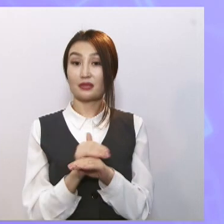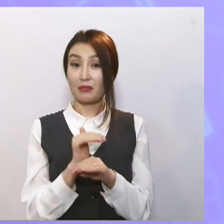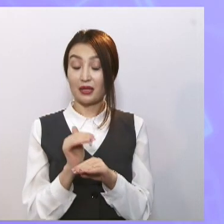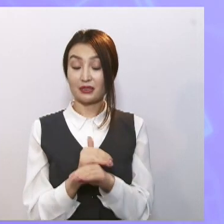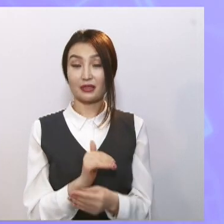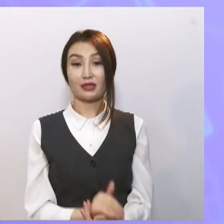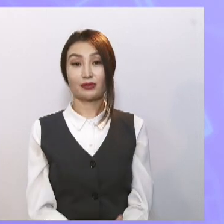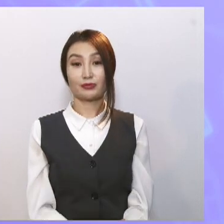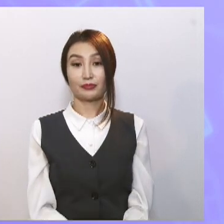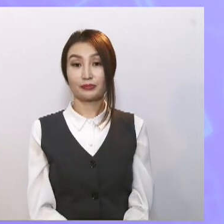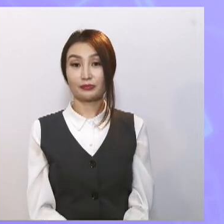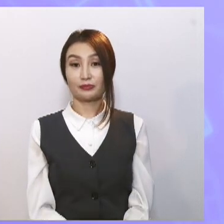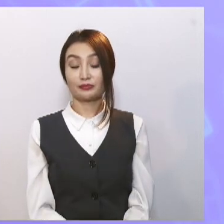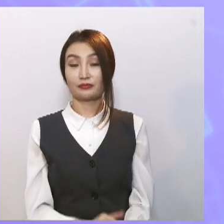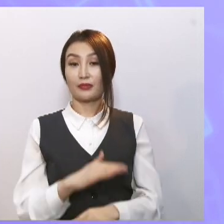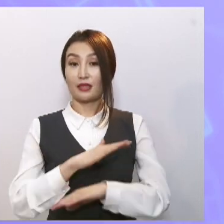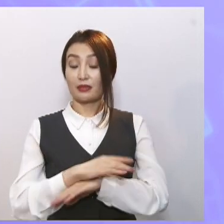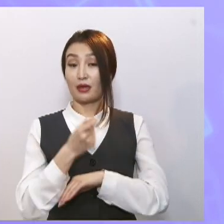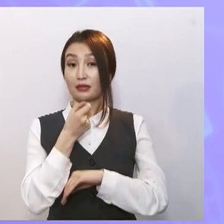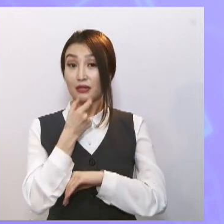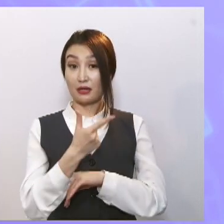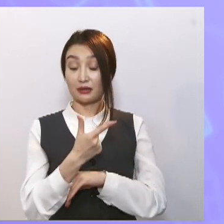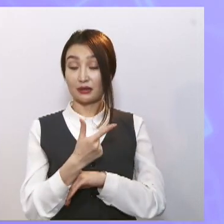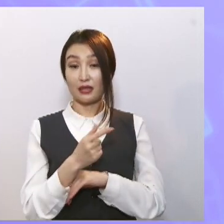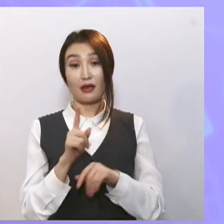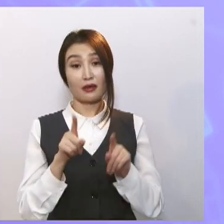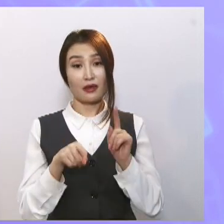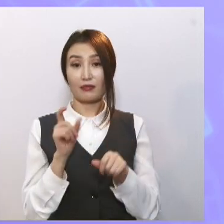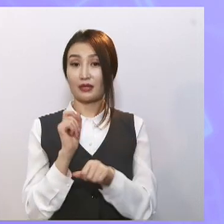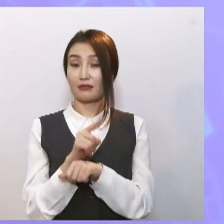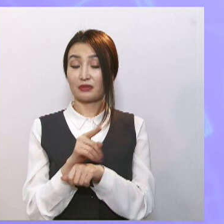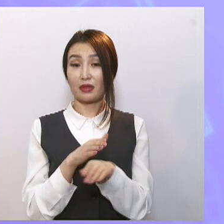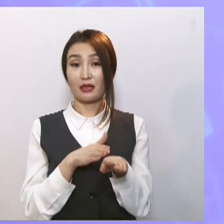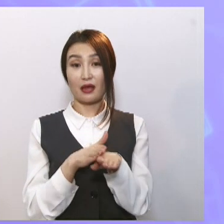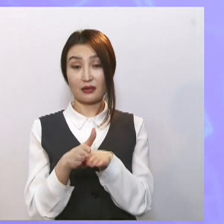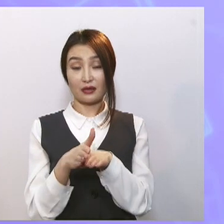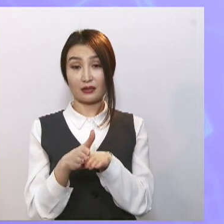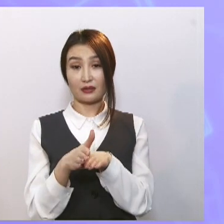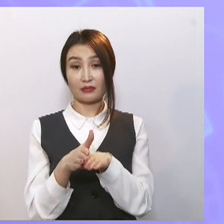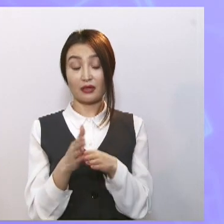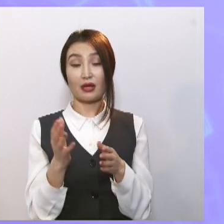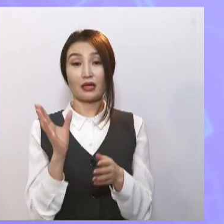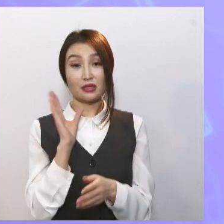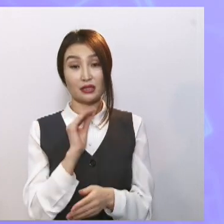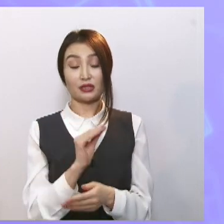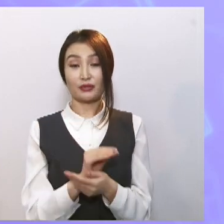азаматсыңар. Сабак жакты. Кээ бир тапшырмаларды аткарып жетиштим.